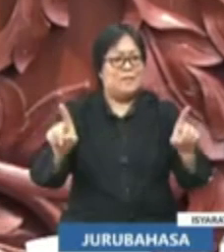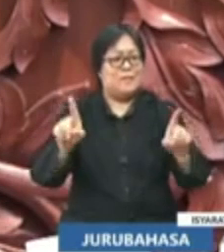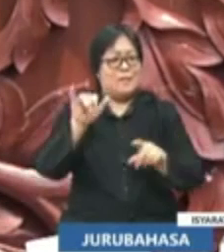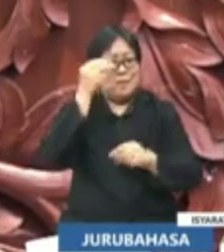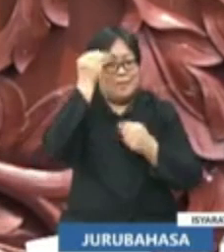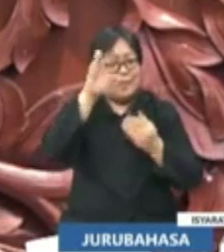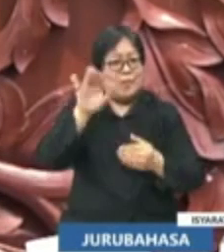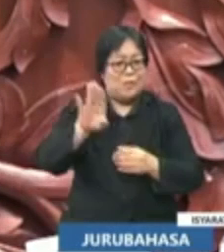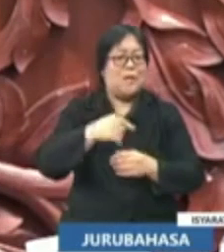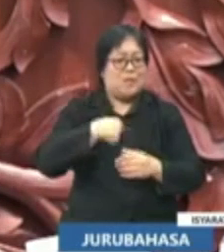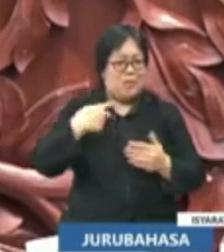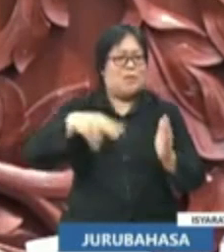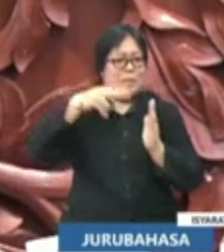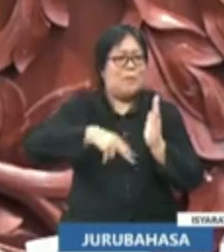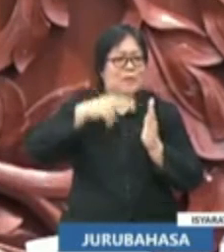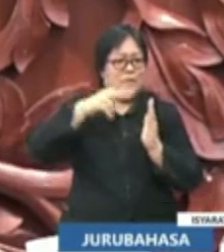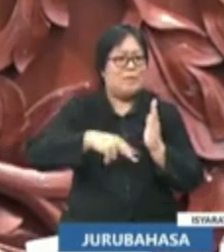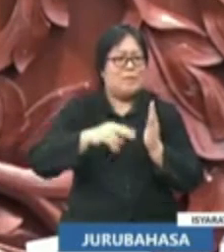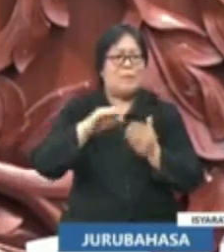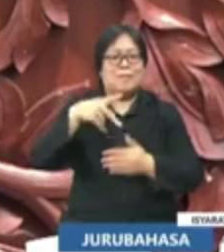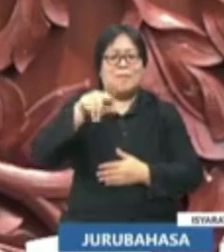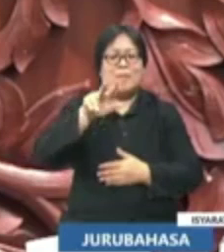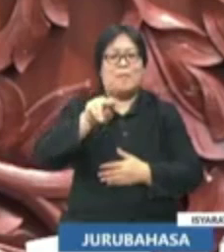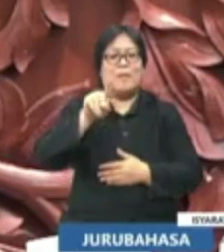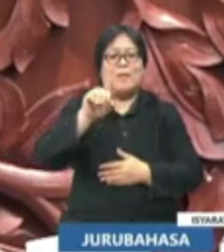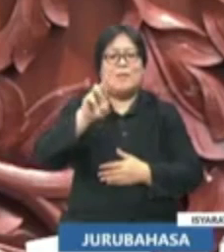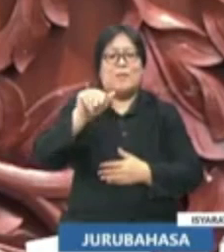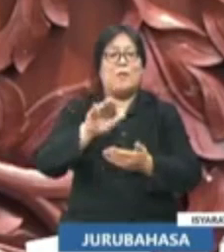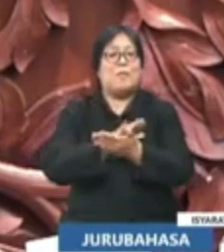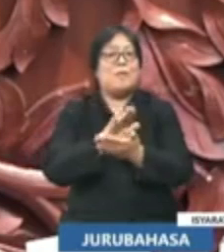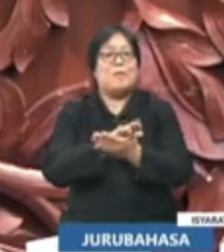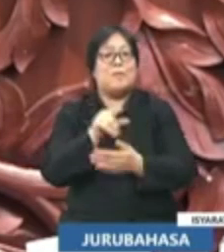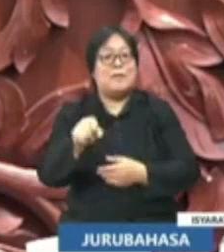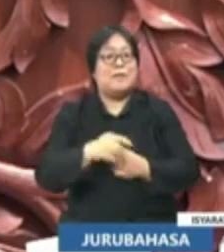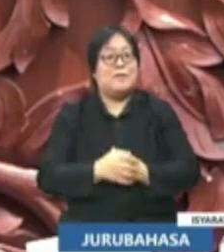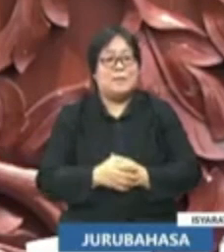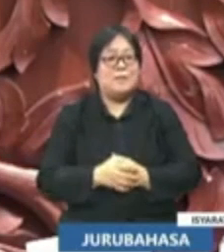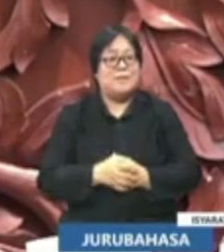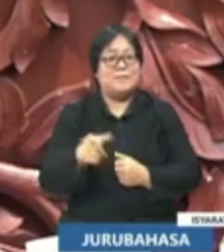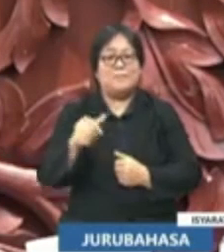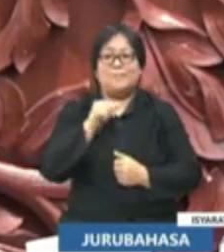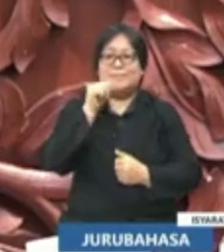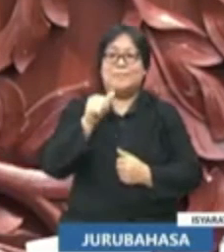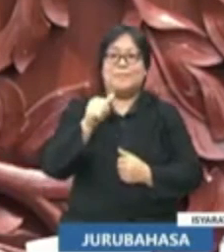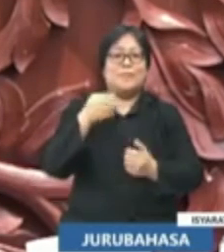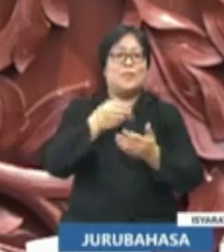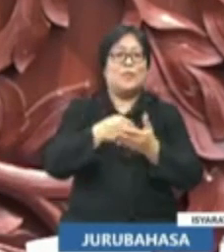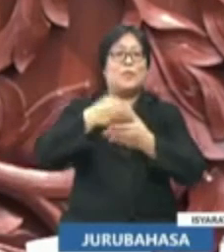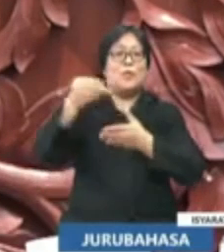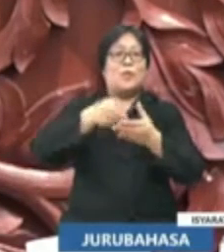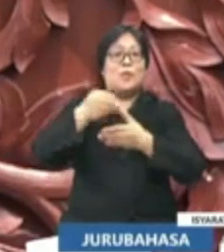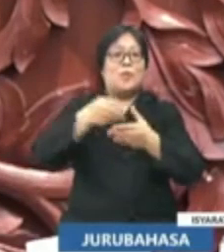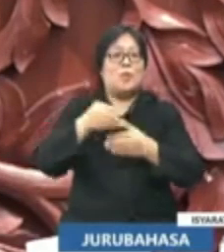Berhormat. Saya telah baca sedikit sebanyak tentang Pandora Papers tu. Ia bukannya mengenai outflow of money,